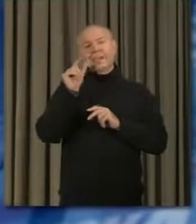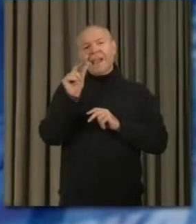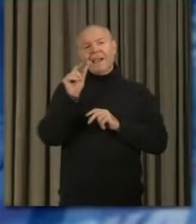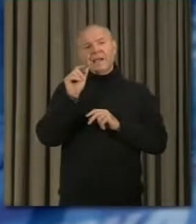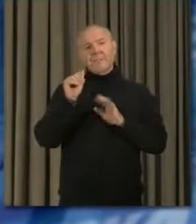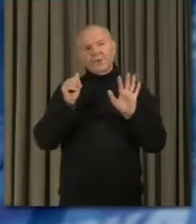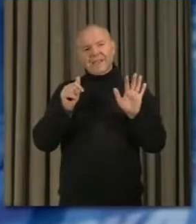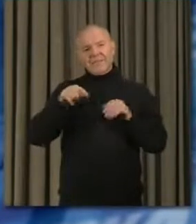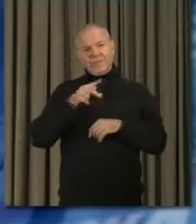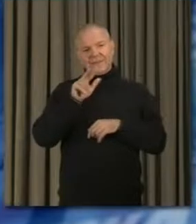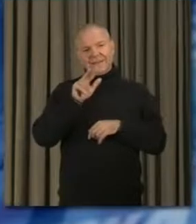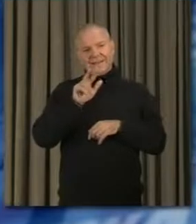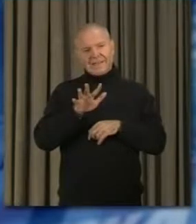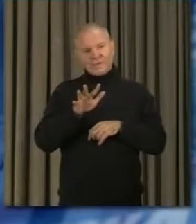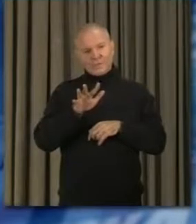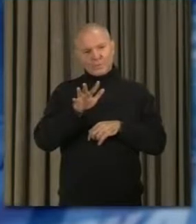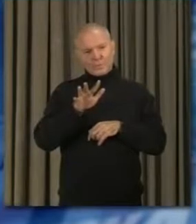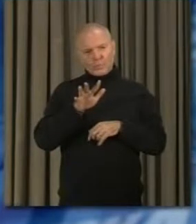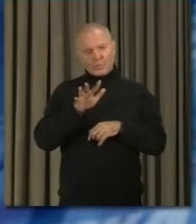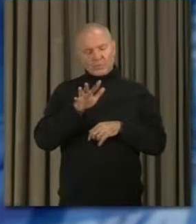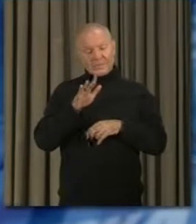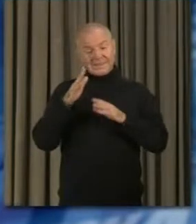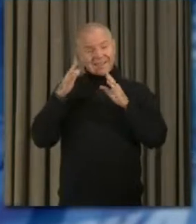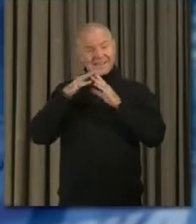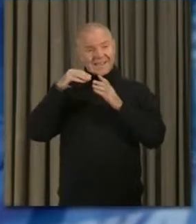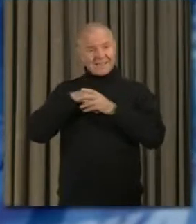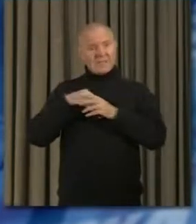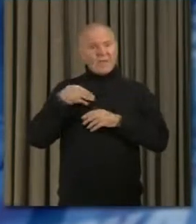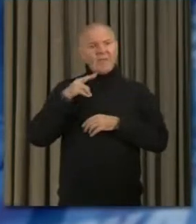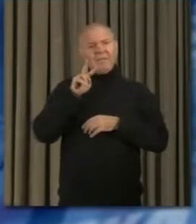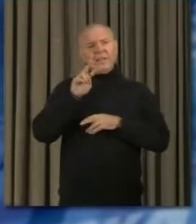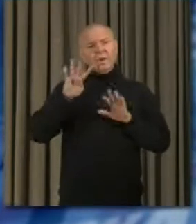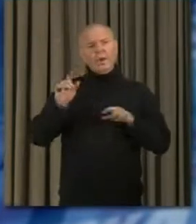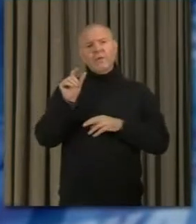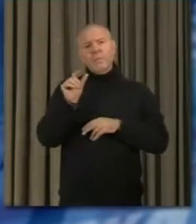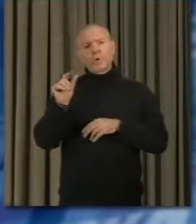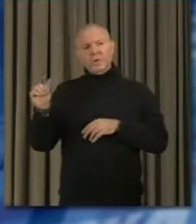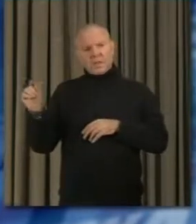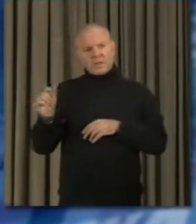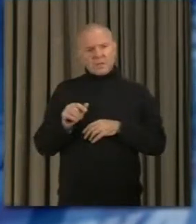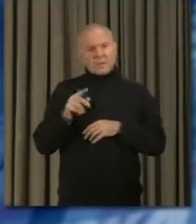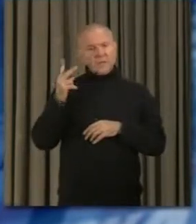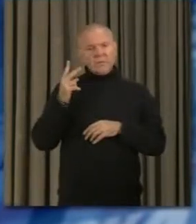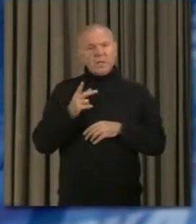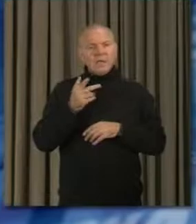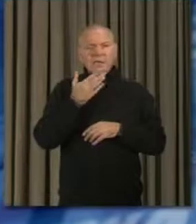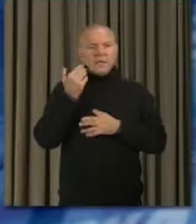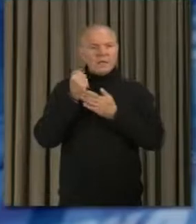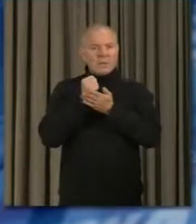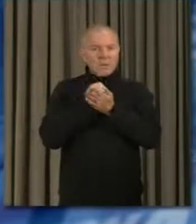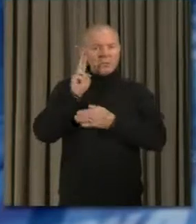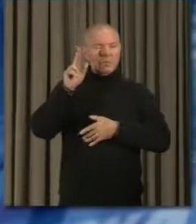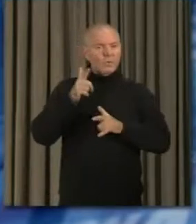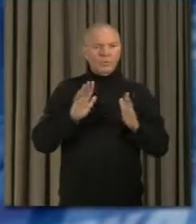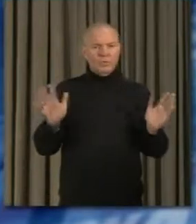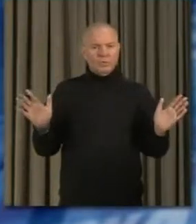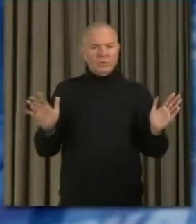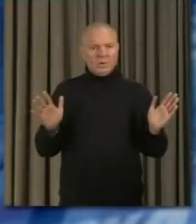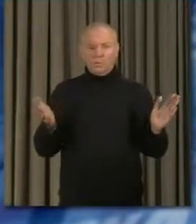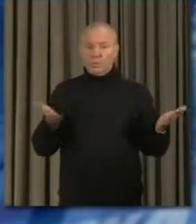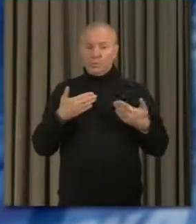,35 Browning. Nella casa c'erano anche 29 proiettili. Tutto era detenuto illegalmente. Subito è